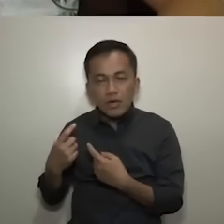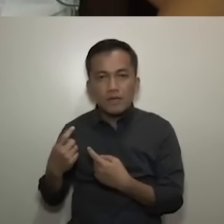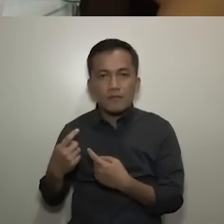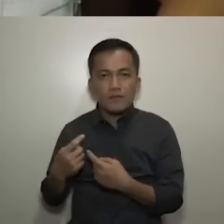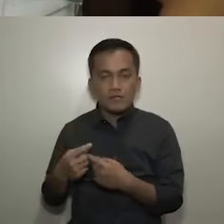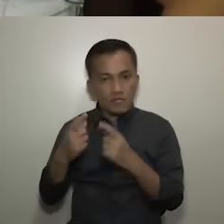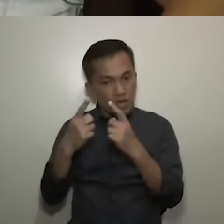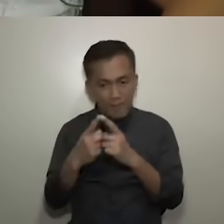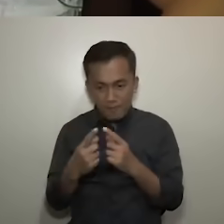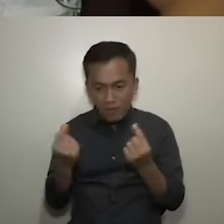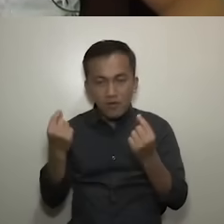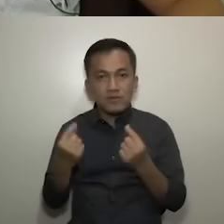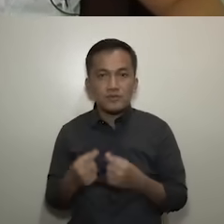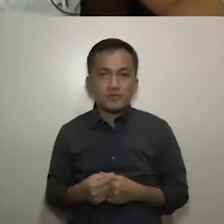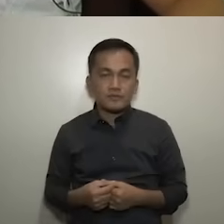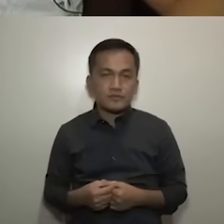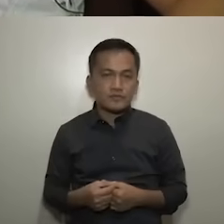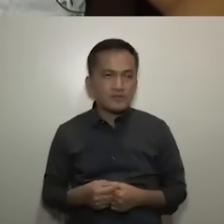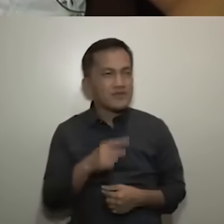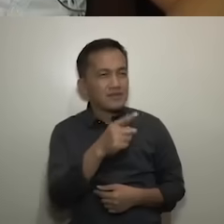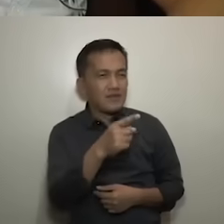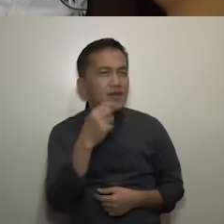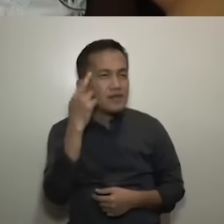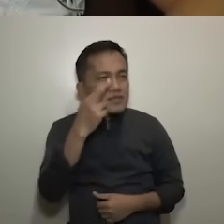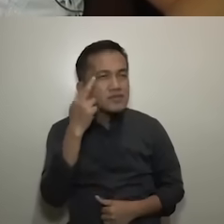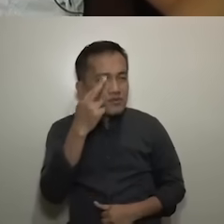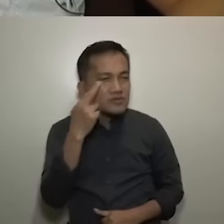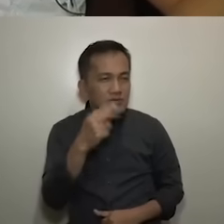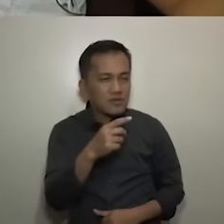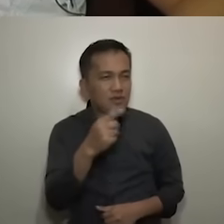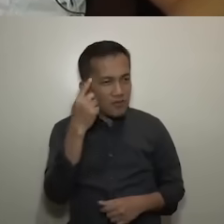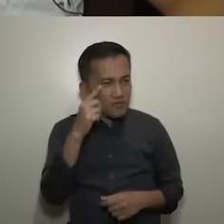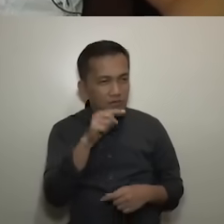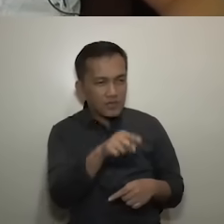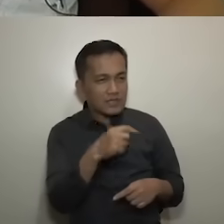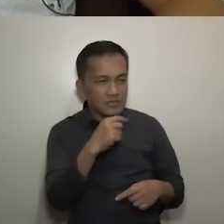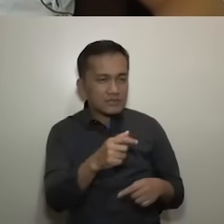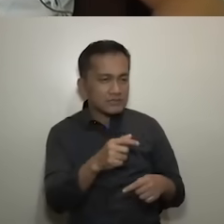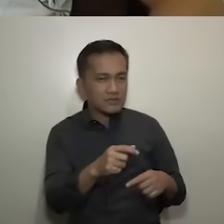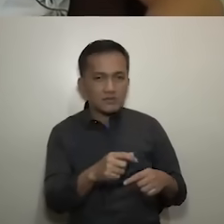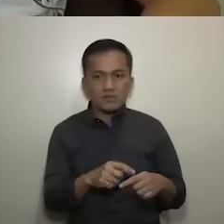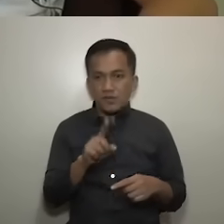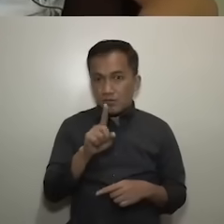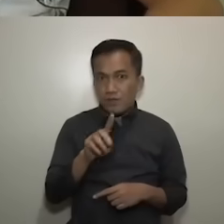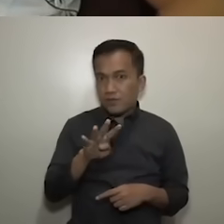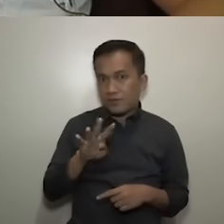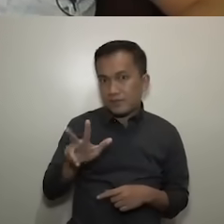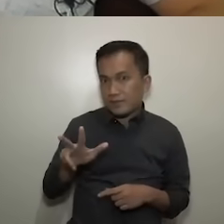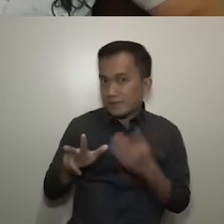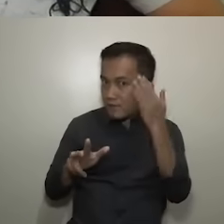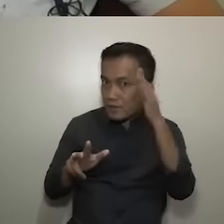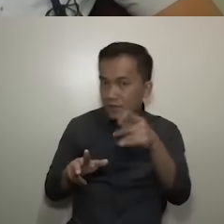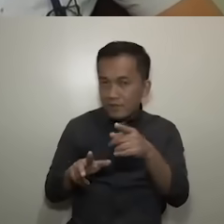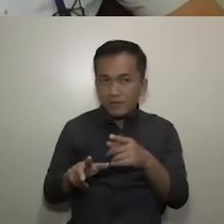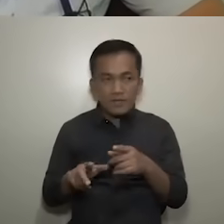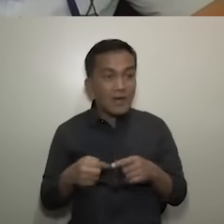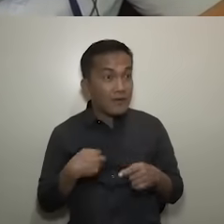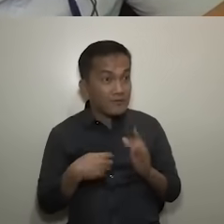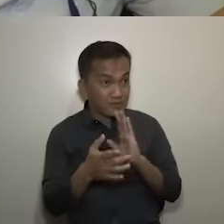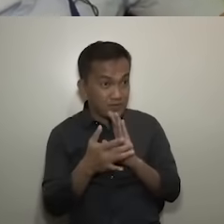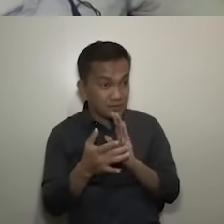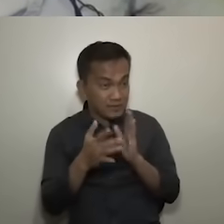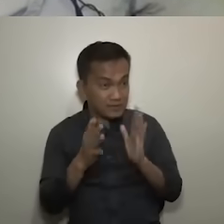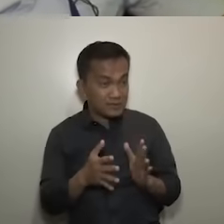Yung hapon. Yan ang dinadahilan mo. Hindi ko din nadalaw sa parang kita. Wala kang alam sa 143? Technician nga ako, o